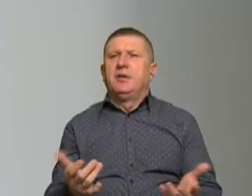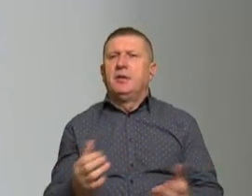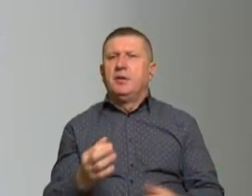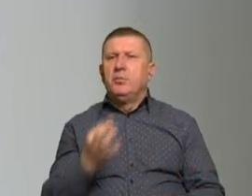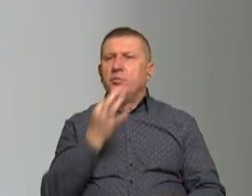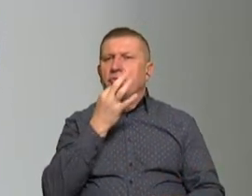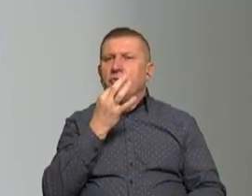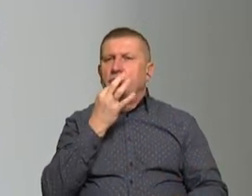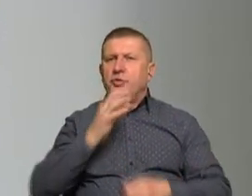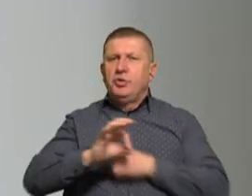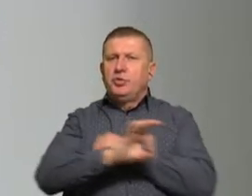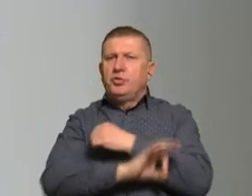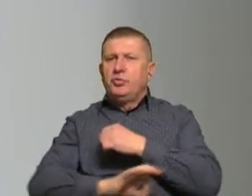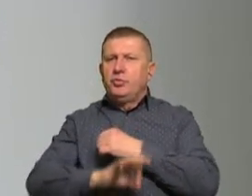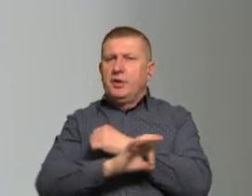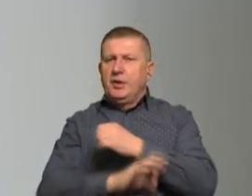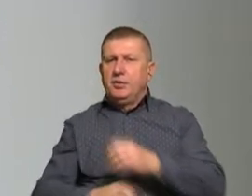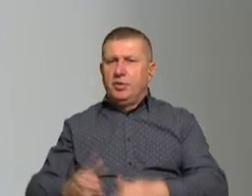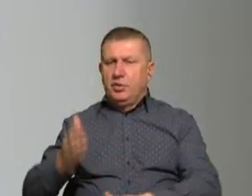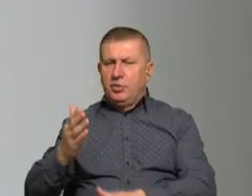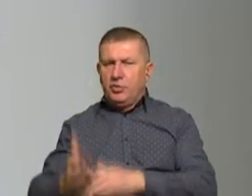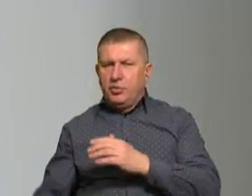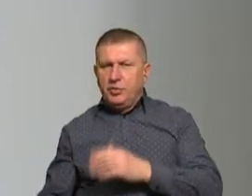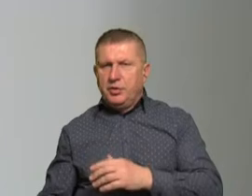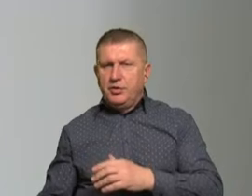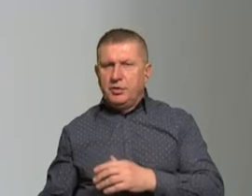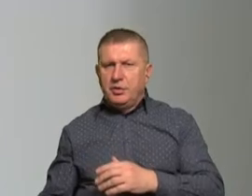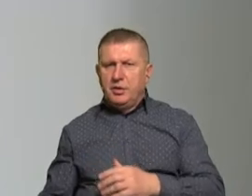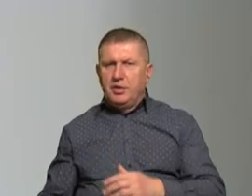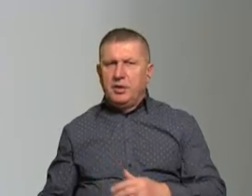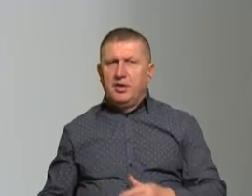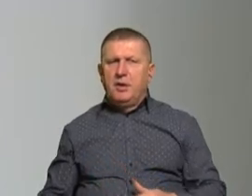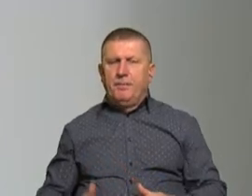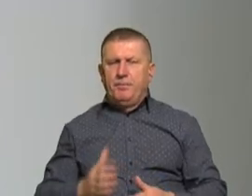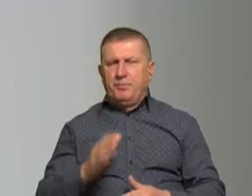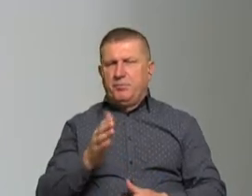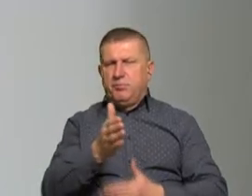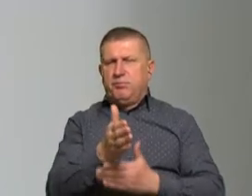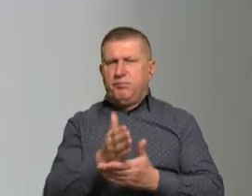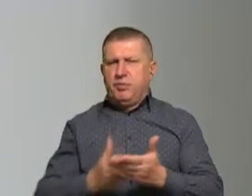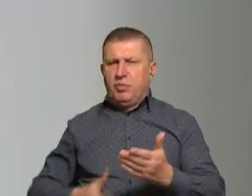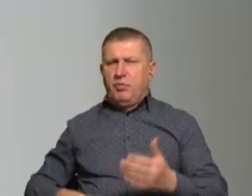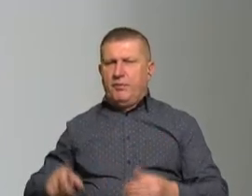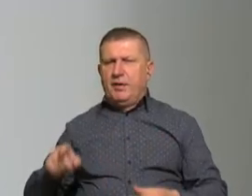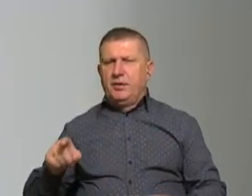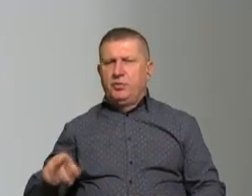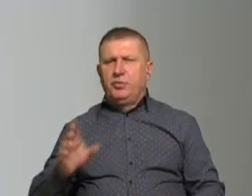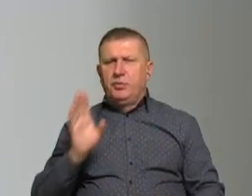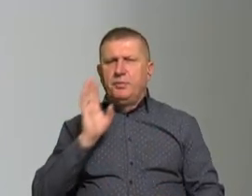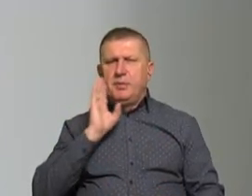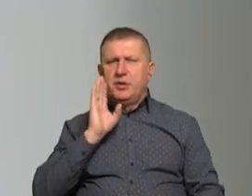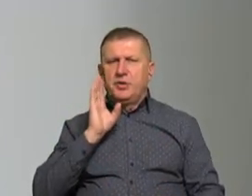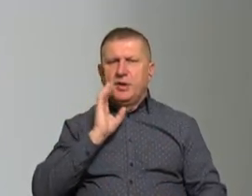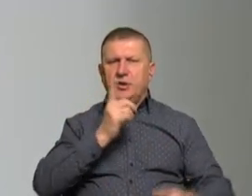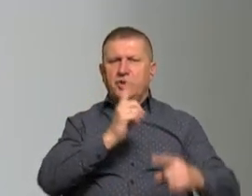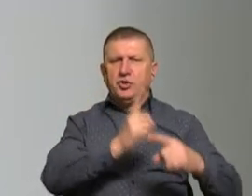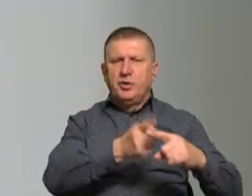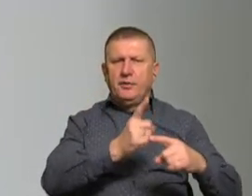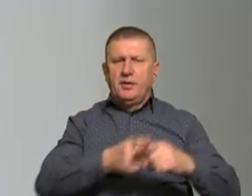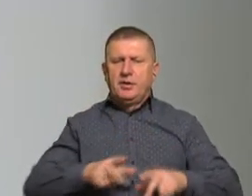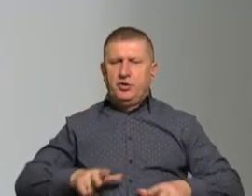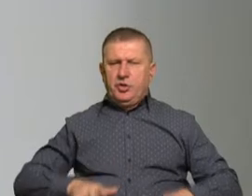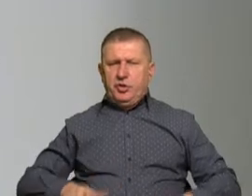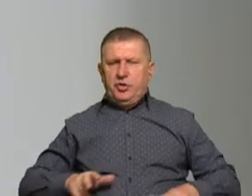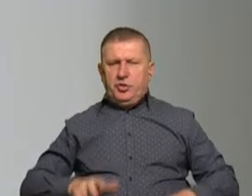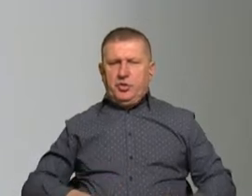którzy, jak wynika z danych Uniwersytetu Bielsko-Bielskiego, ponad połowa studentów w tej uczelni to mieszkańcy powiatów żywieckiego, cieszyńskiego,